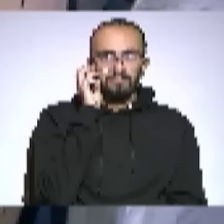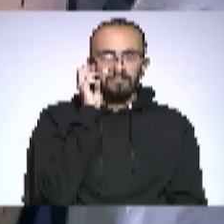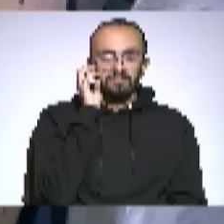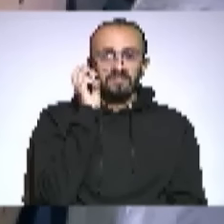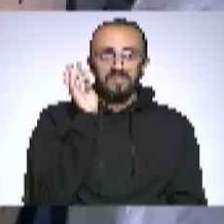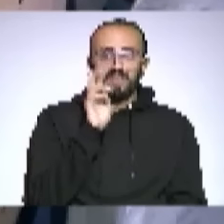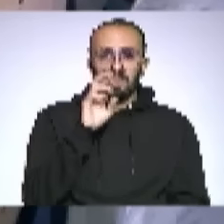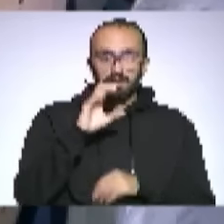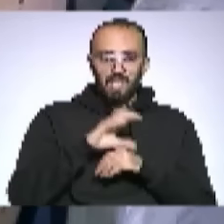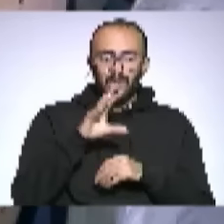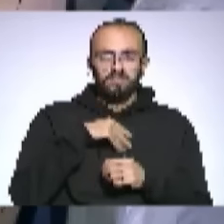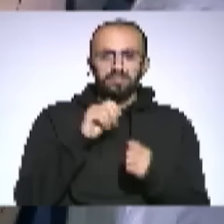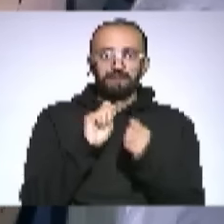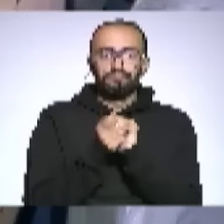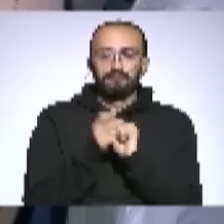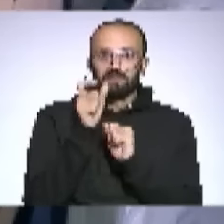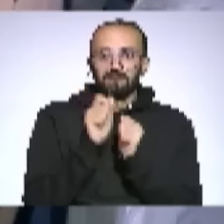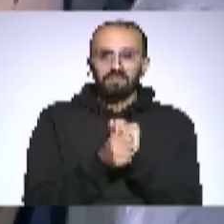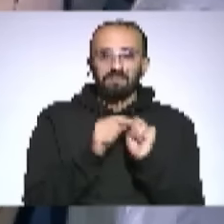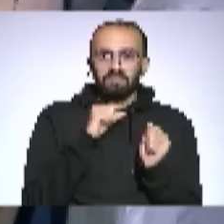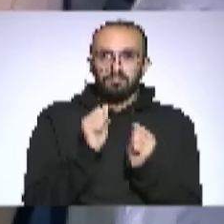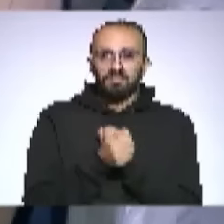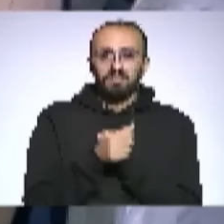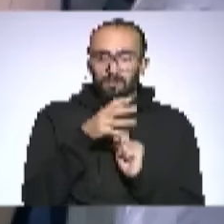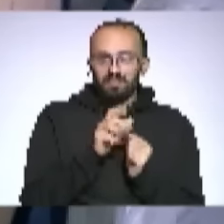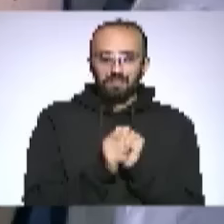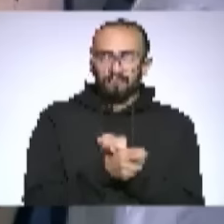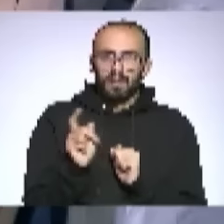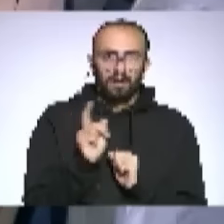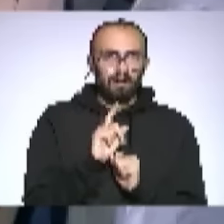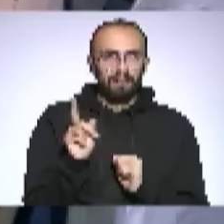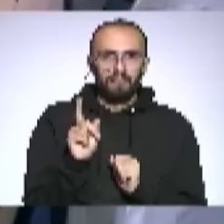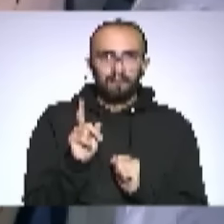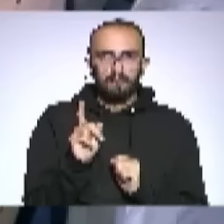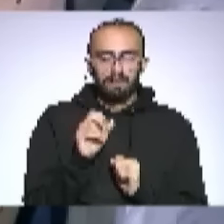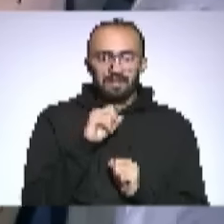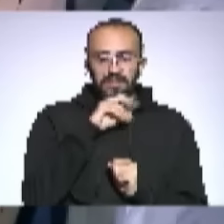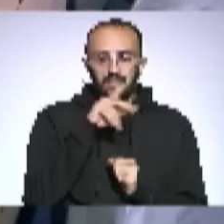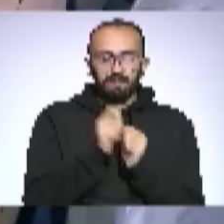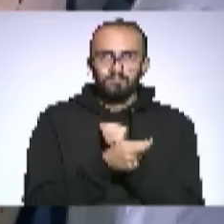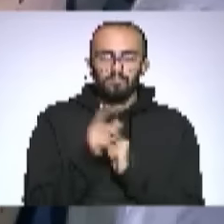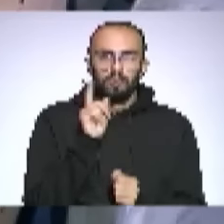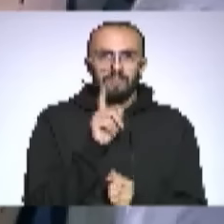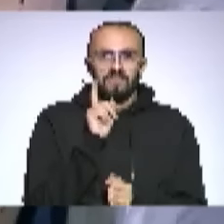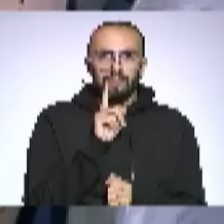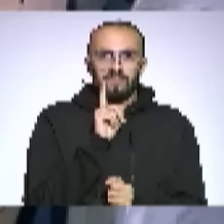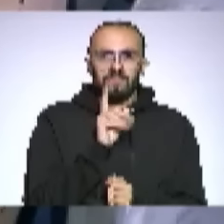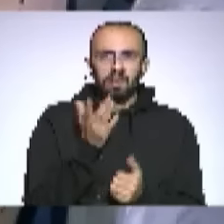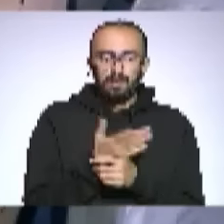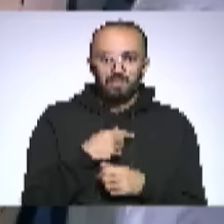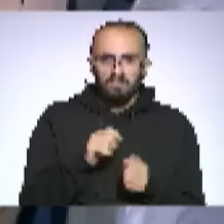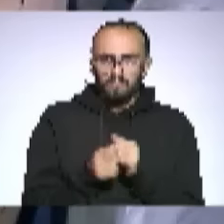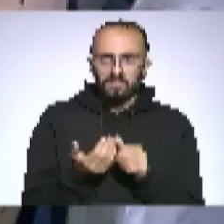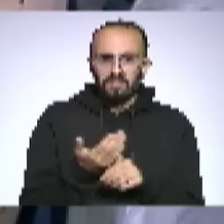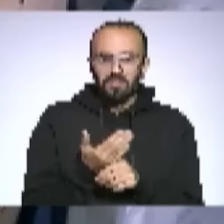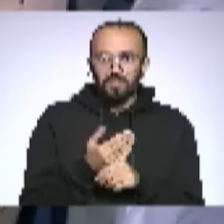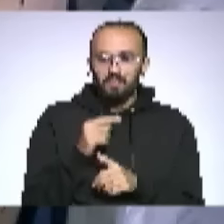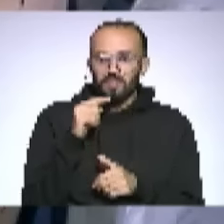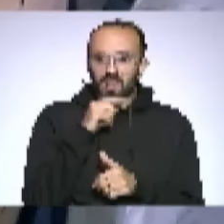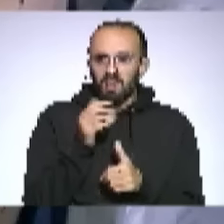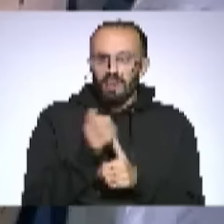طلبت تغيير منا عشان يتم الطلاق مش عايزين يتم الطلاق بقضيه الزنا ليه اغير مله والزوجه مسيحيه